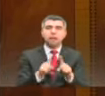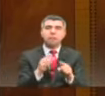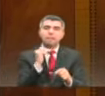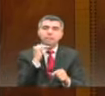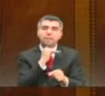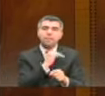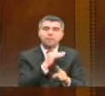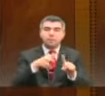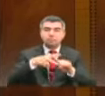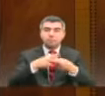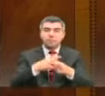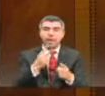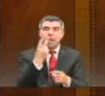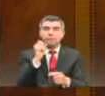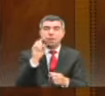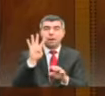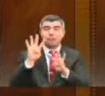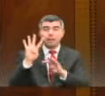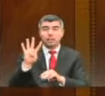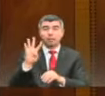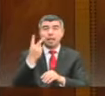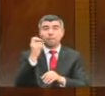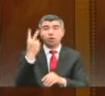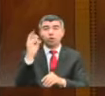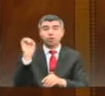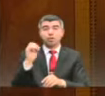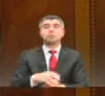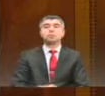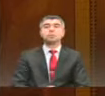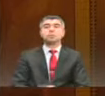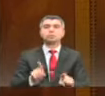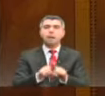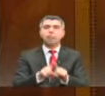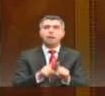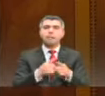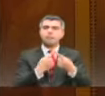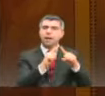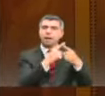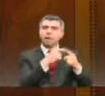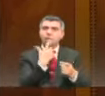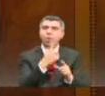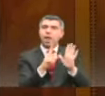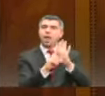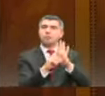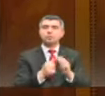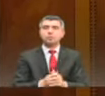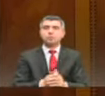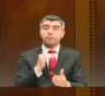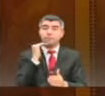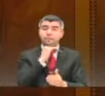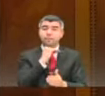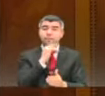الصناعي 2014-2020، ويقترح البرنامج حزمة من الإجراءات من بينها تسريع